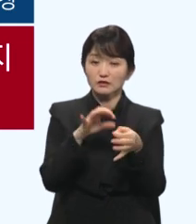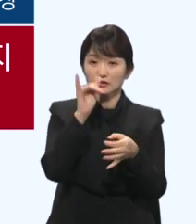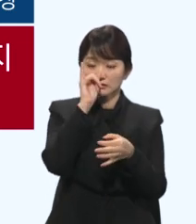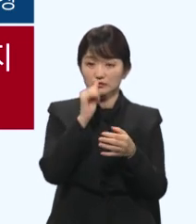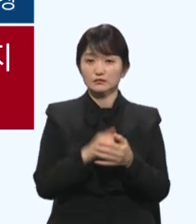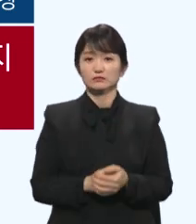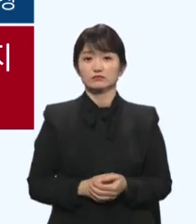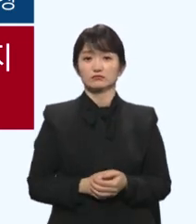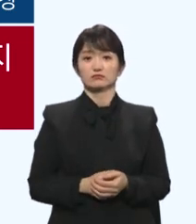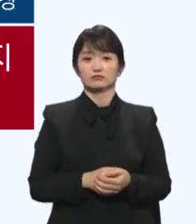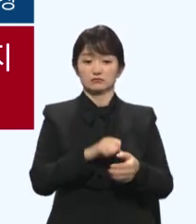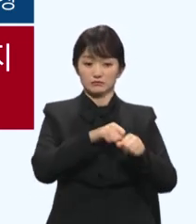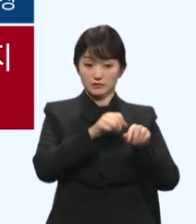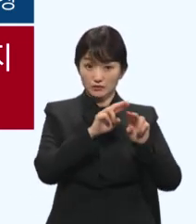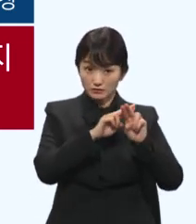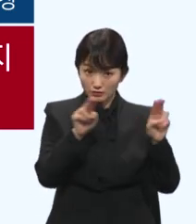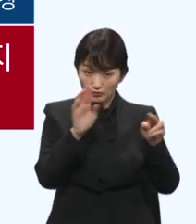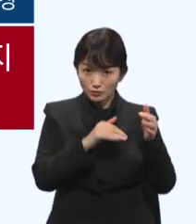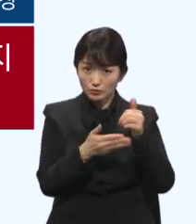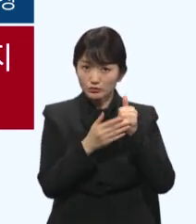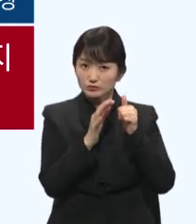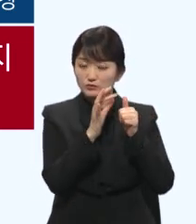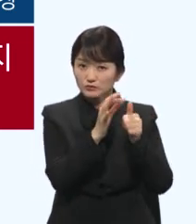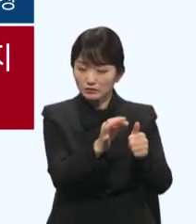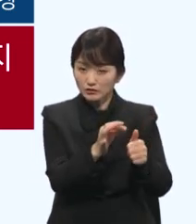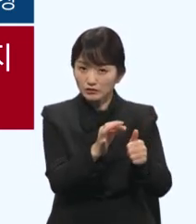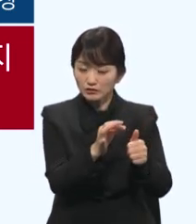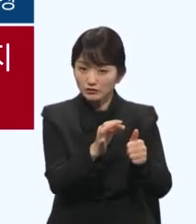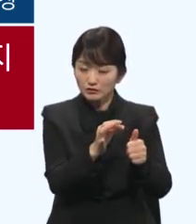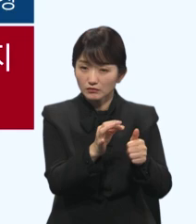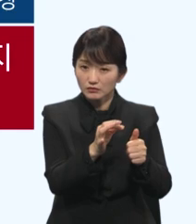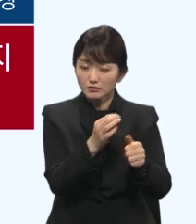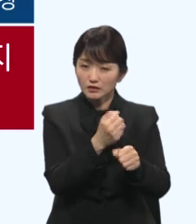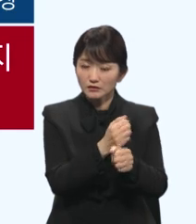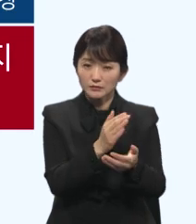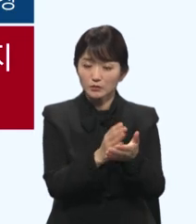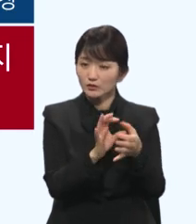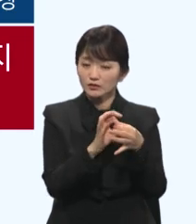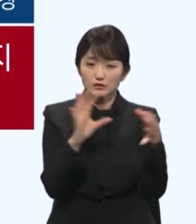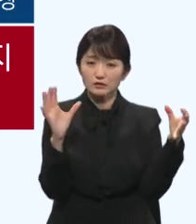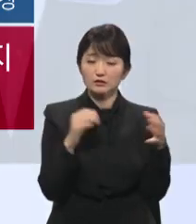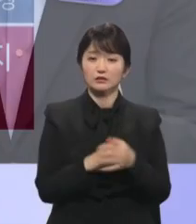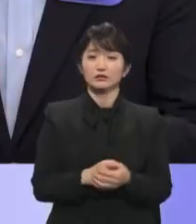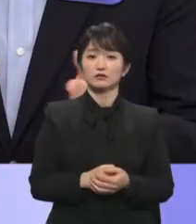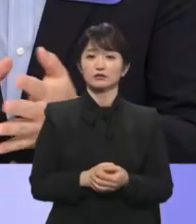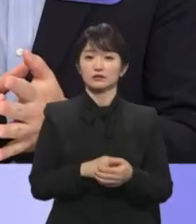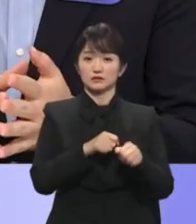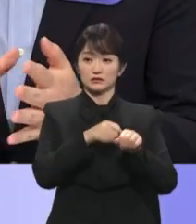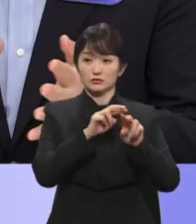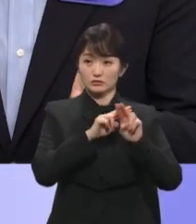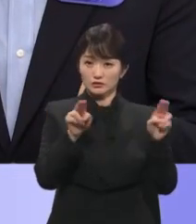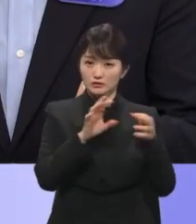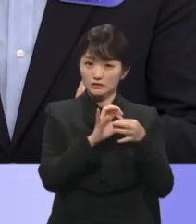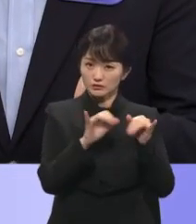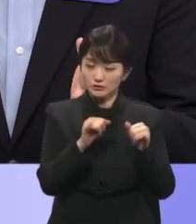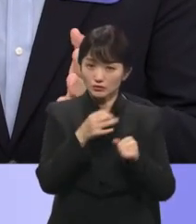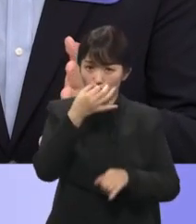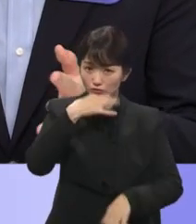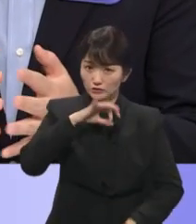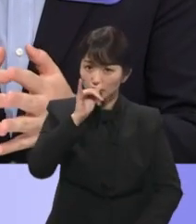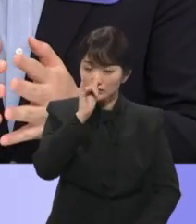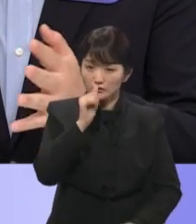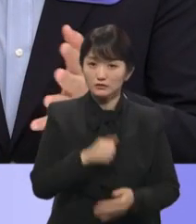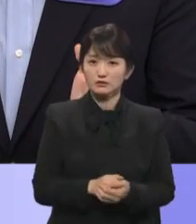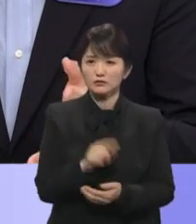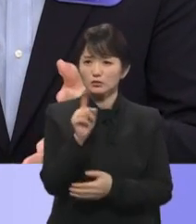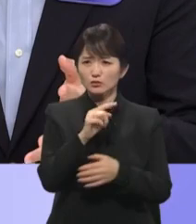거예요 그렇게 보면은 사실 징계 취소라는게 어떤이이 당사자들에게 좋은 일이 있는 것이냐 그게 의문이라고 하면은 어떤